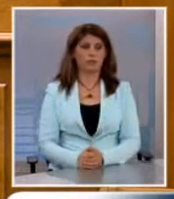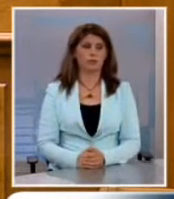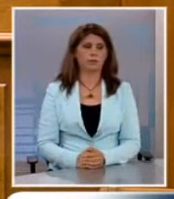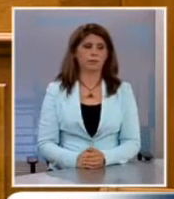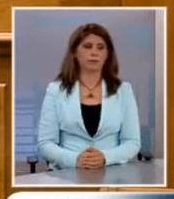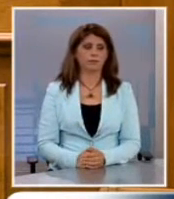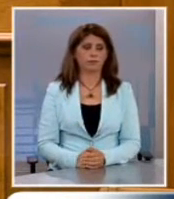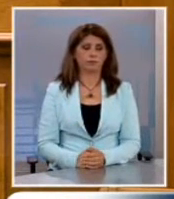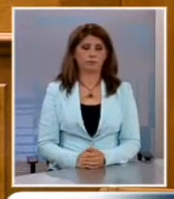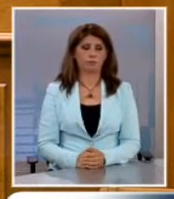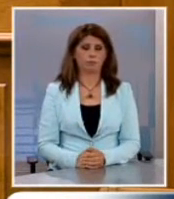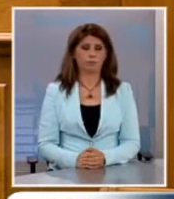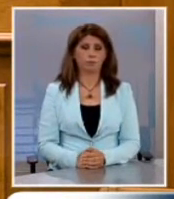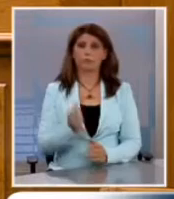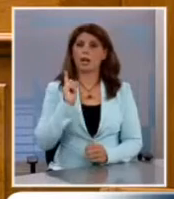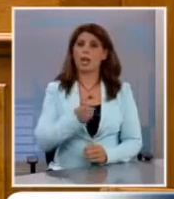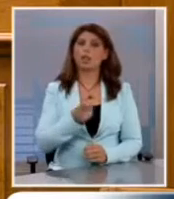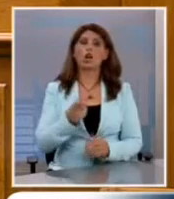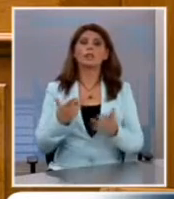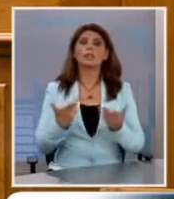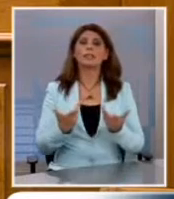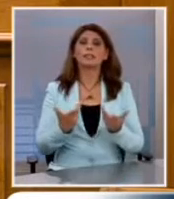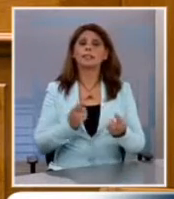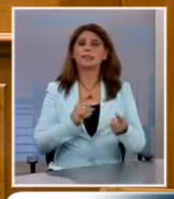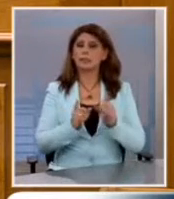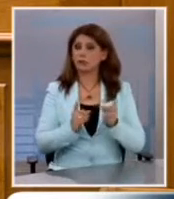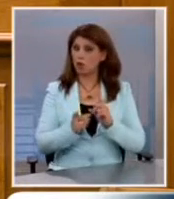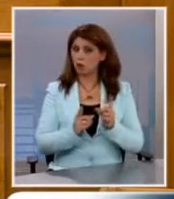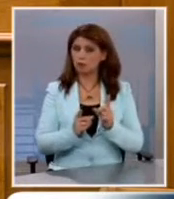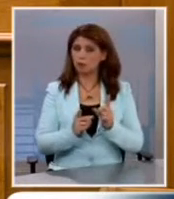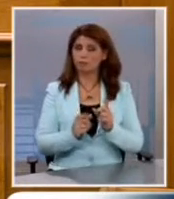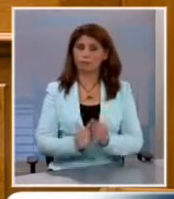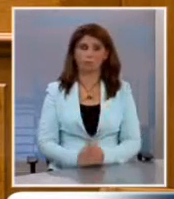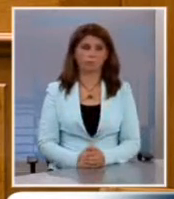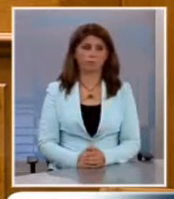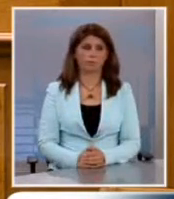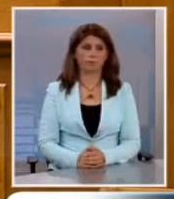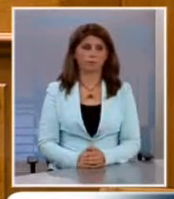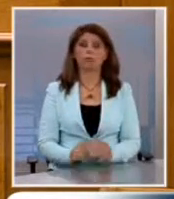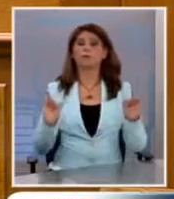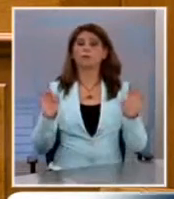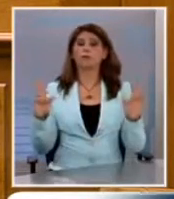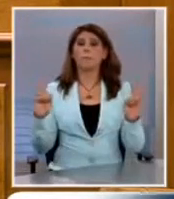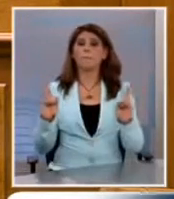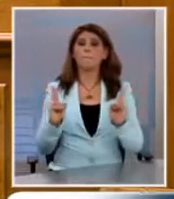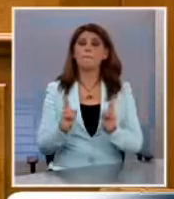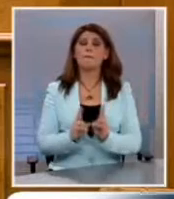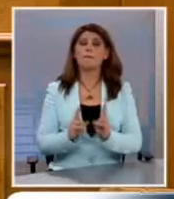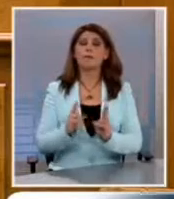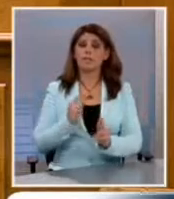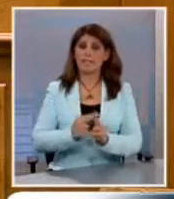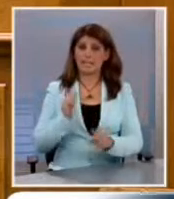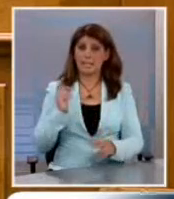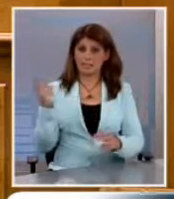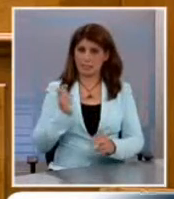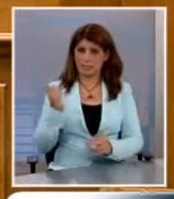Συγκεκριμένες πήραμε εντολή να εφαρμόσουμε μια συμφωνία τηρώντας. Καμιά μείωση της κυρίας σύνταξης, προστασία